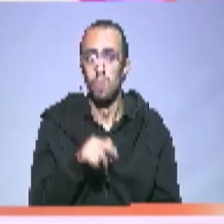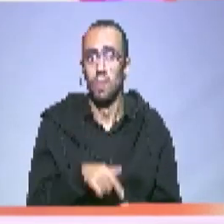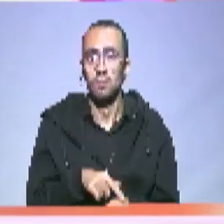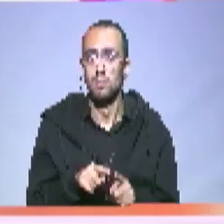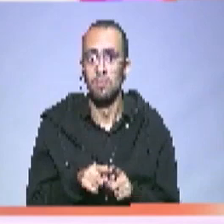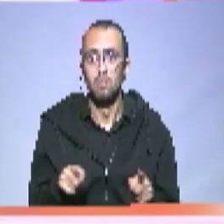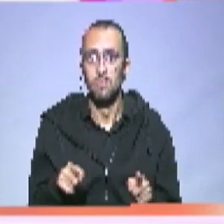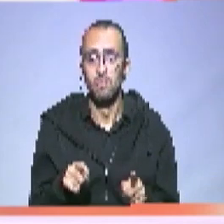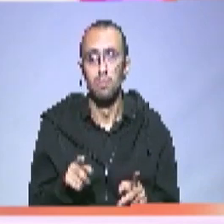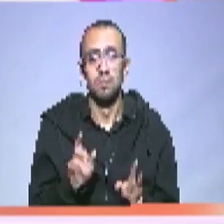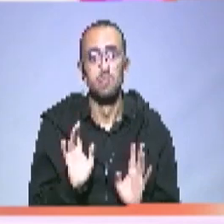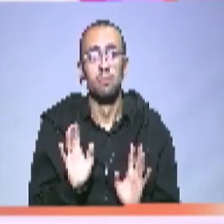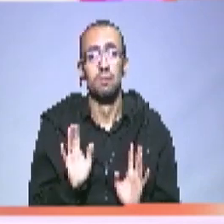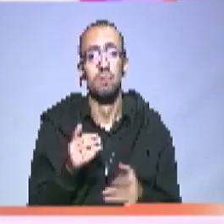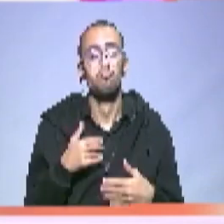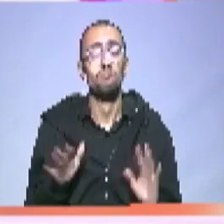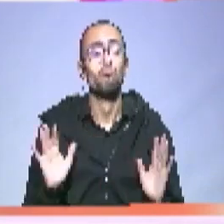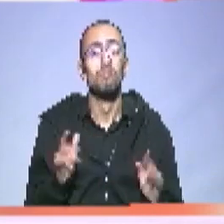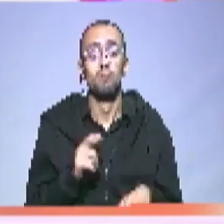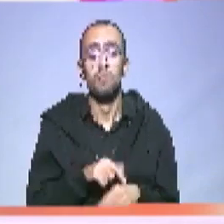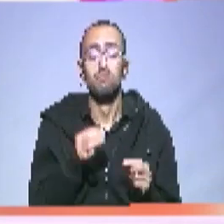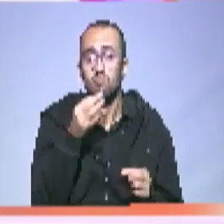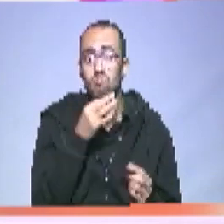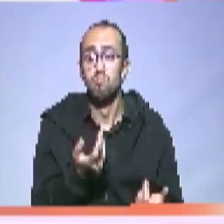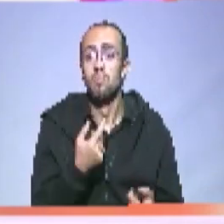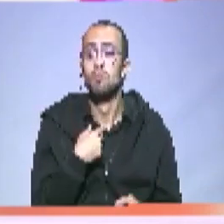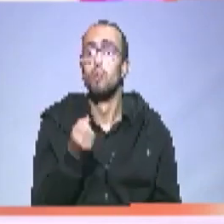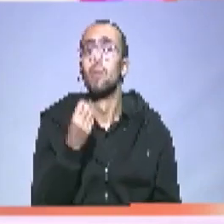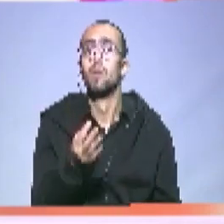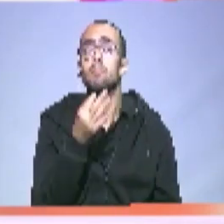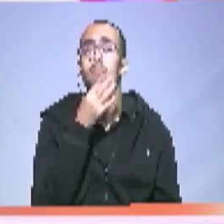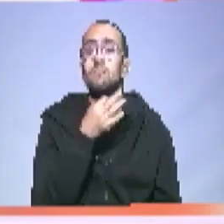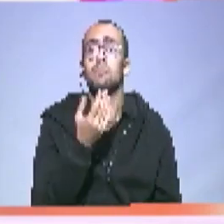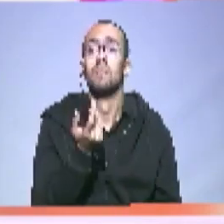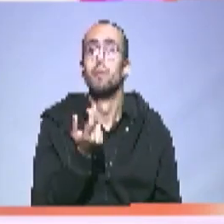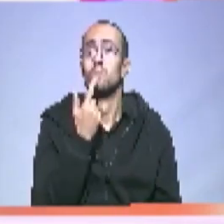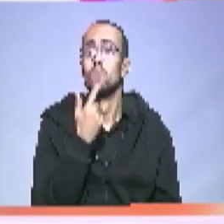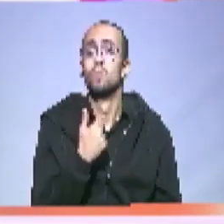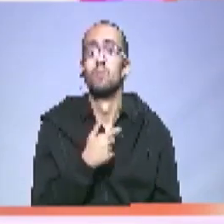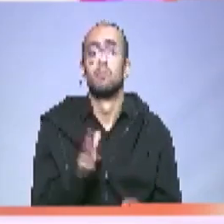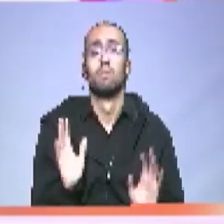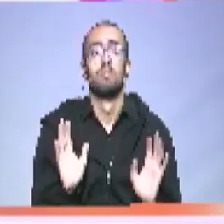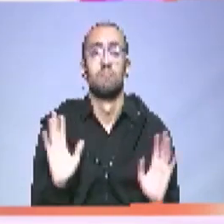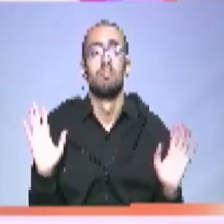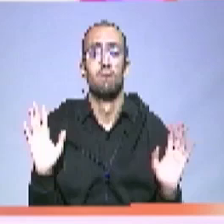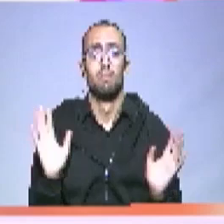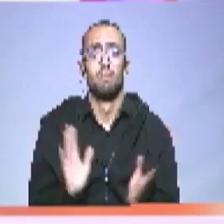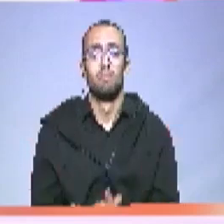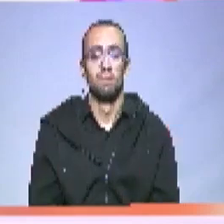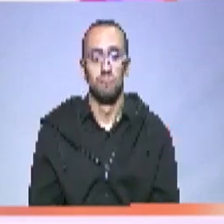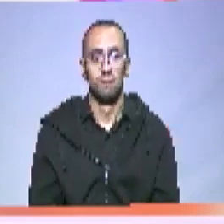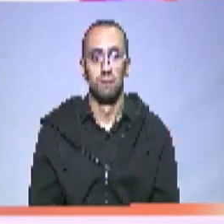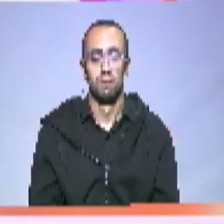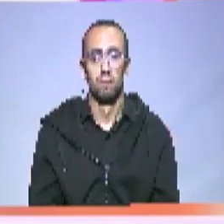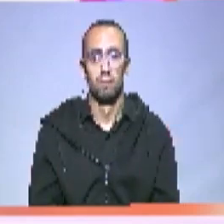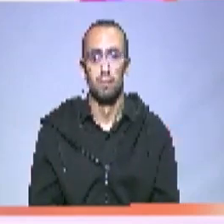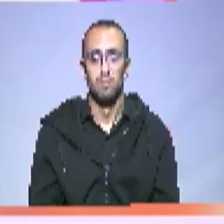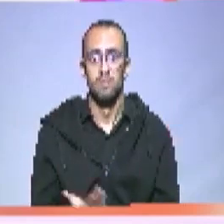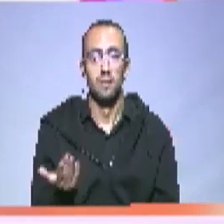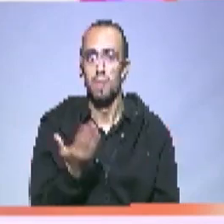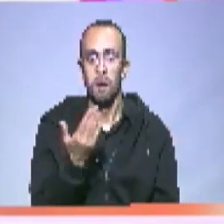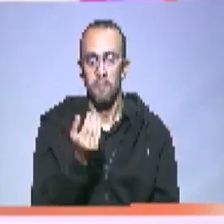ما بتسالينيش، انا قلت لك احنا ندخلها 45 دقيقه. شوف انت بقى، عشان هنفتح عليها من فوق 10